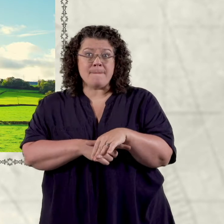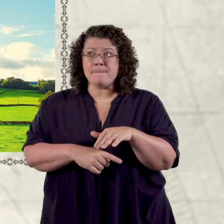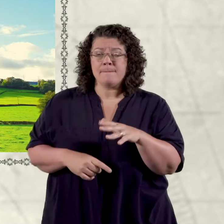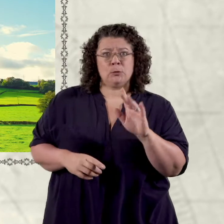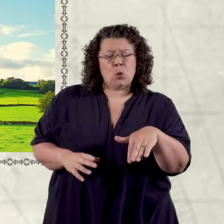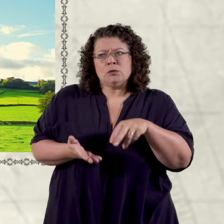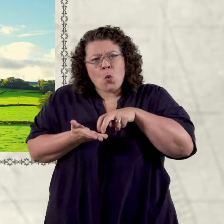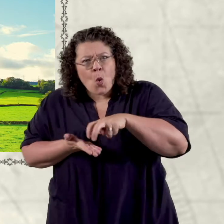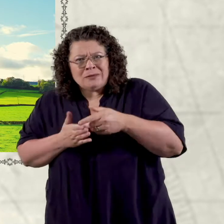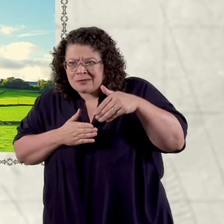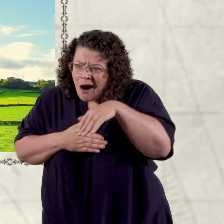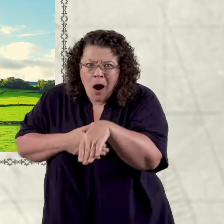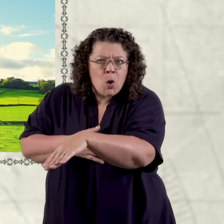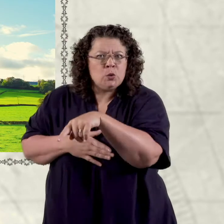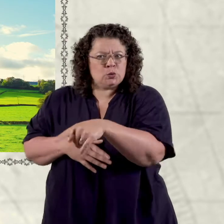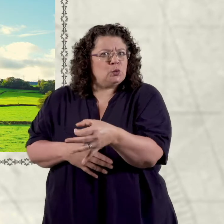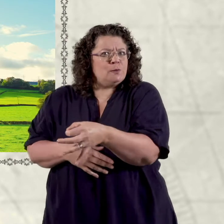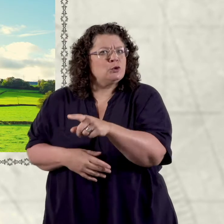fynydd i'r ysgol.